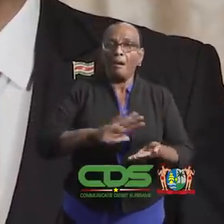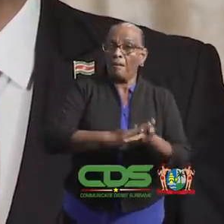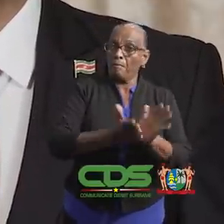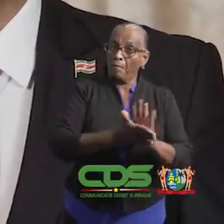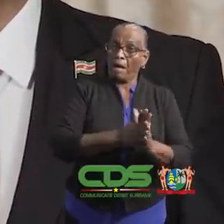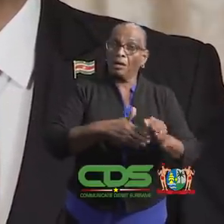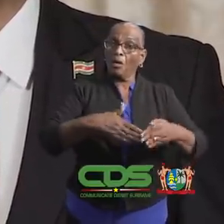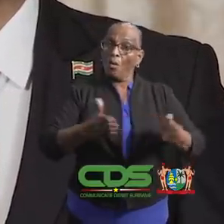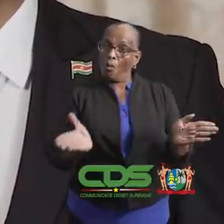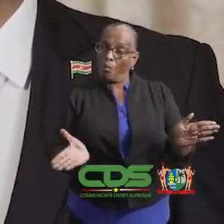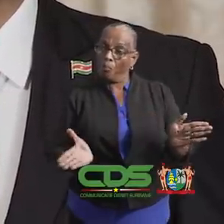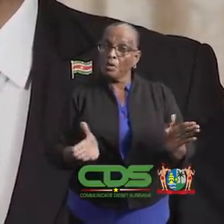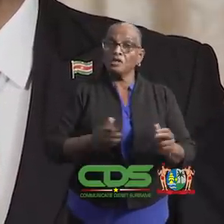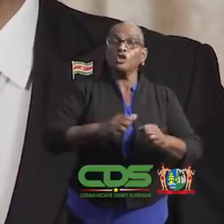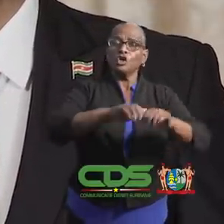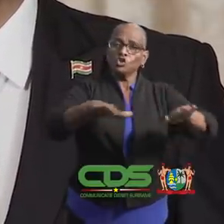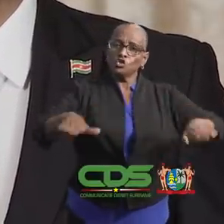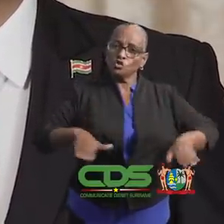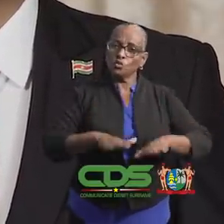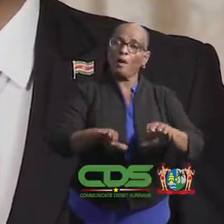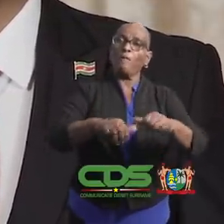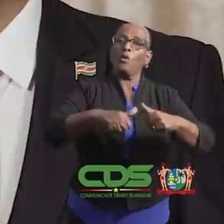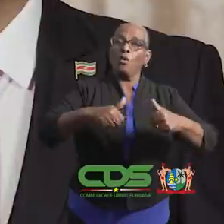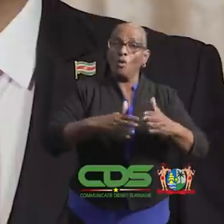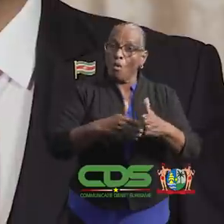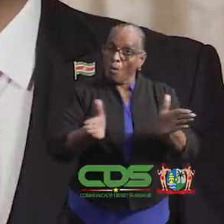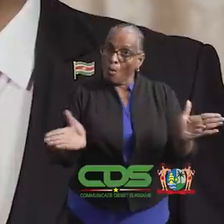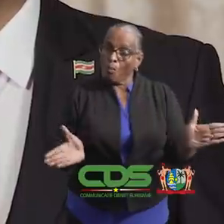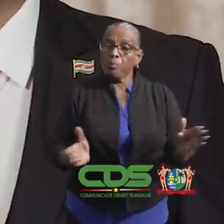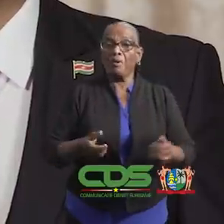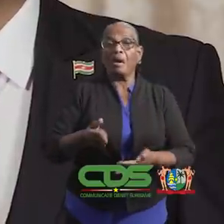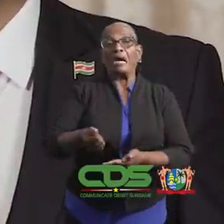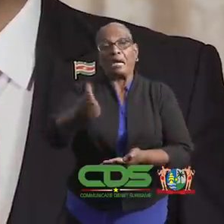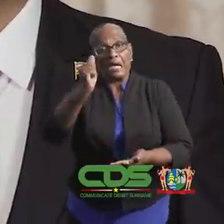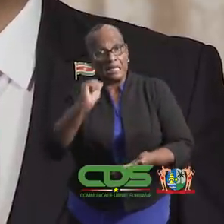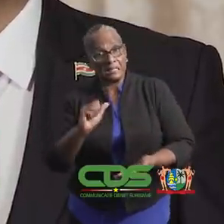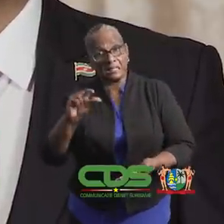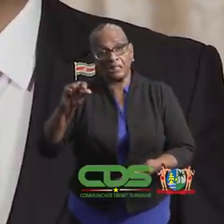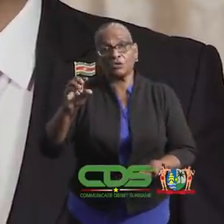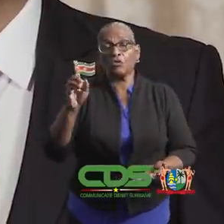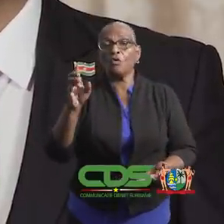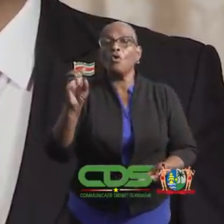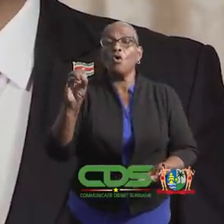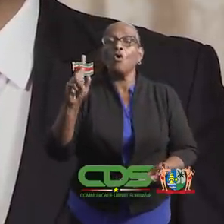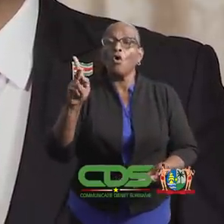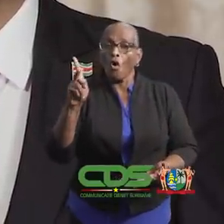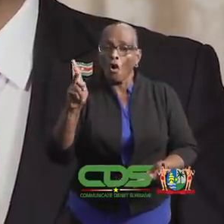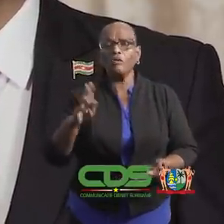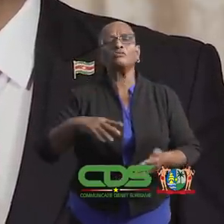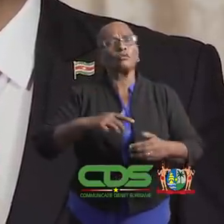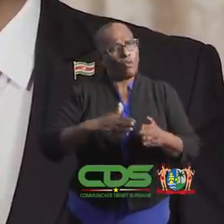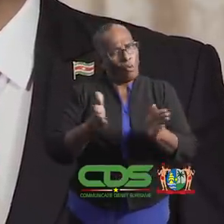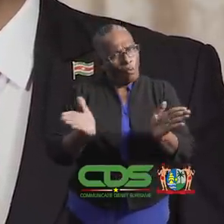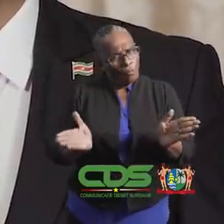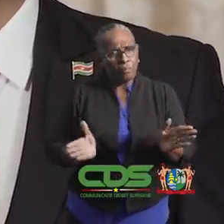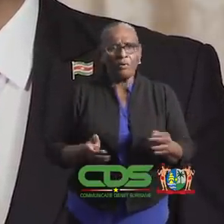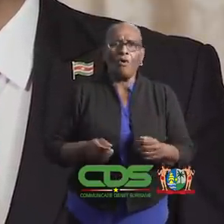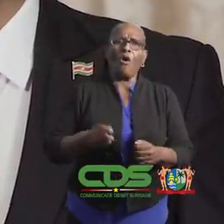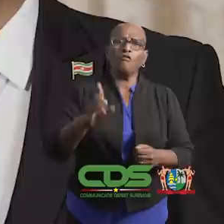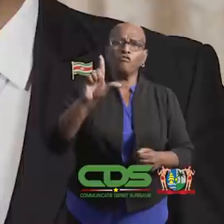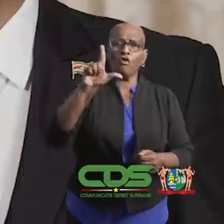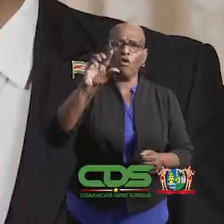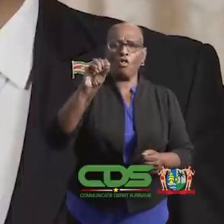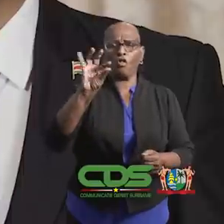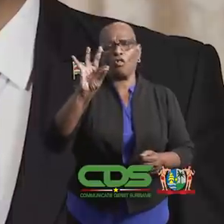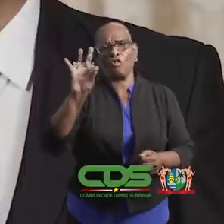markten, recreatieoorden, casino's, gok- en vermakelijkheidsgelegenheden,